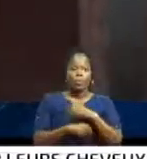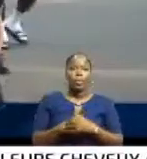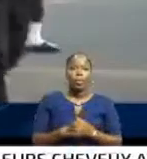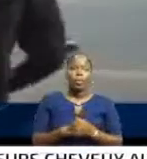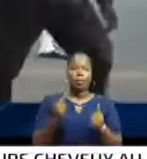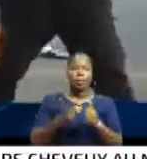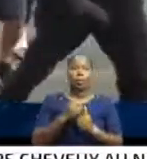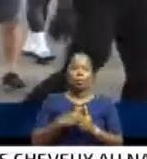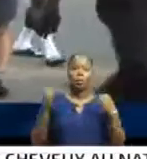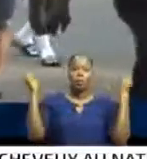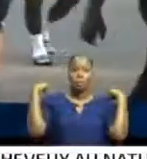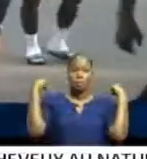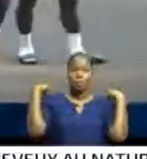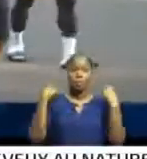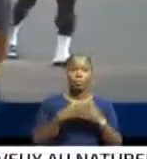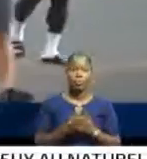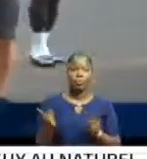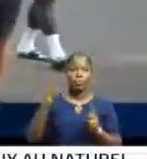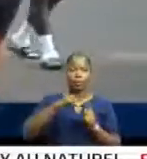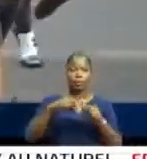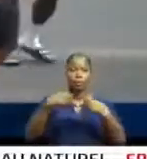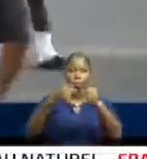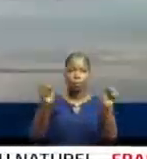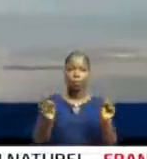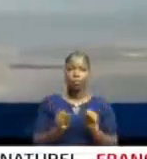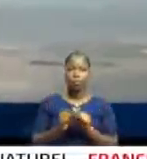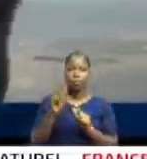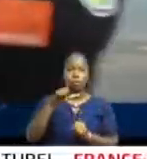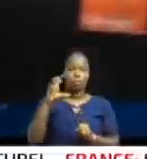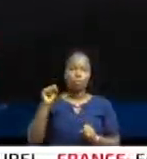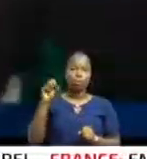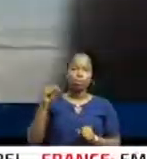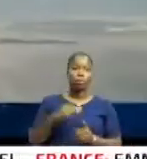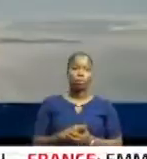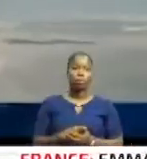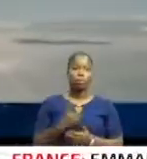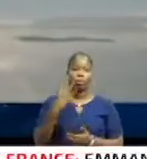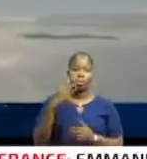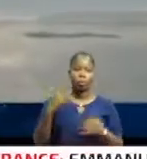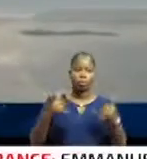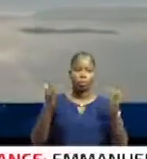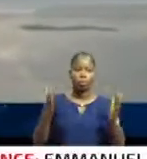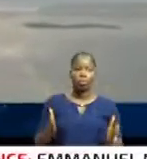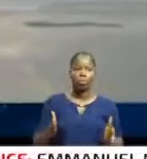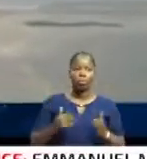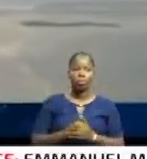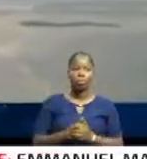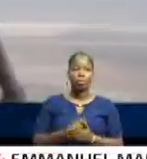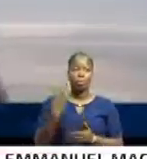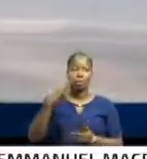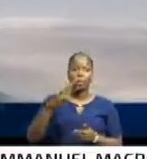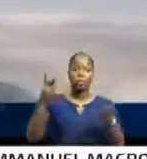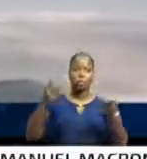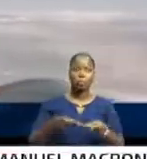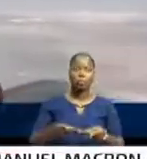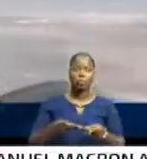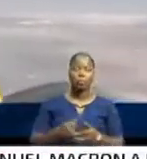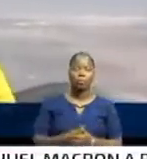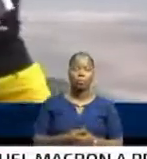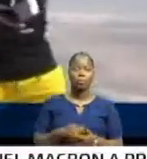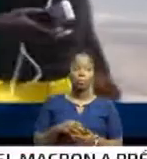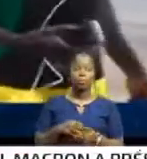galop d'entraînement au stade les bourses et harcèlement sur 24 joueurs convoqués seuls 14 étaient présents à l'uci